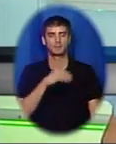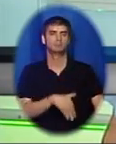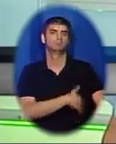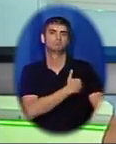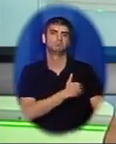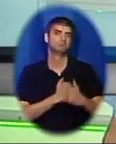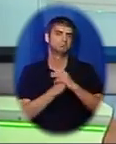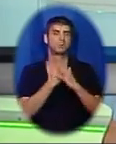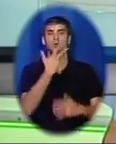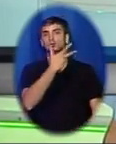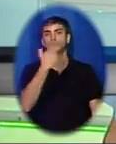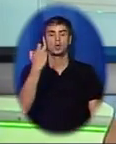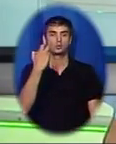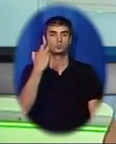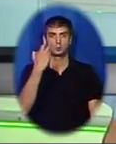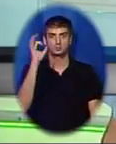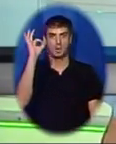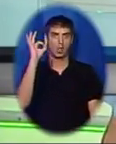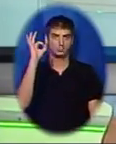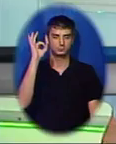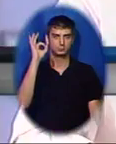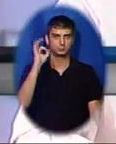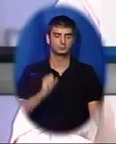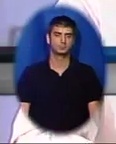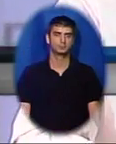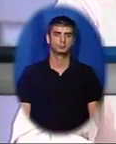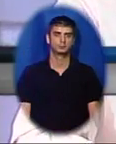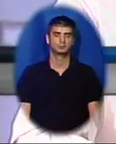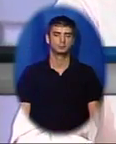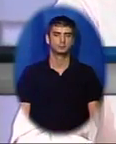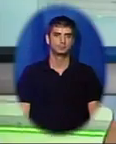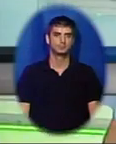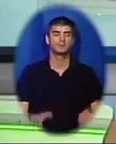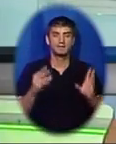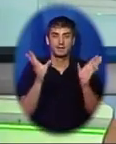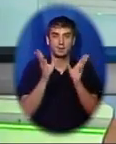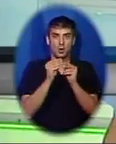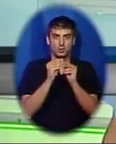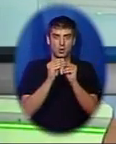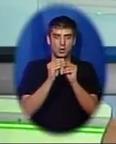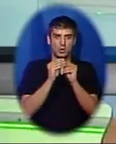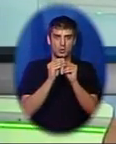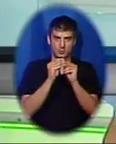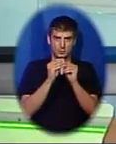שמגיע לכ-300 מעלות, ובאמצעות אותו קטליסט,